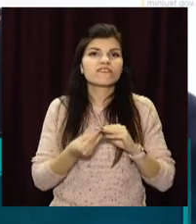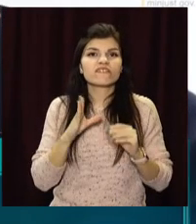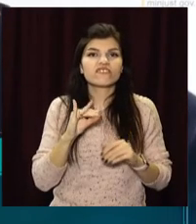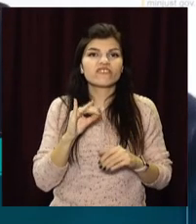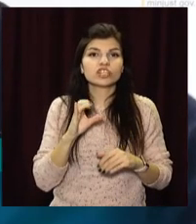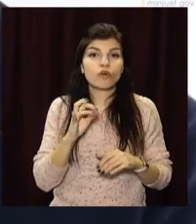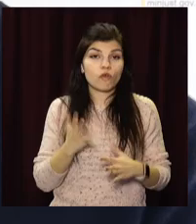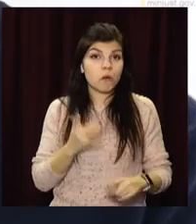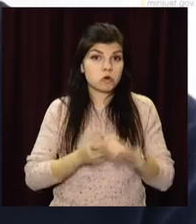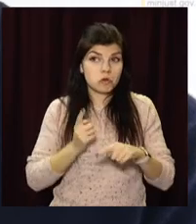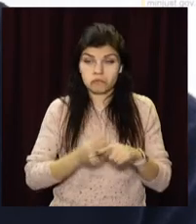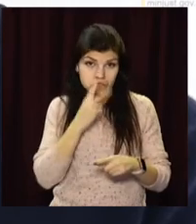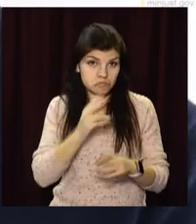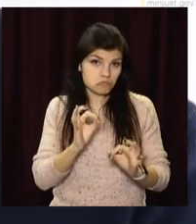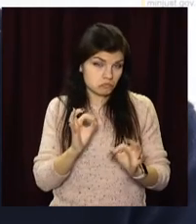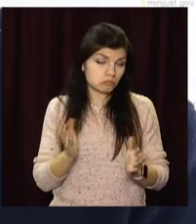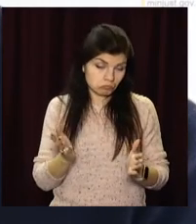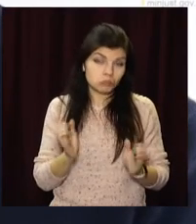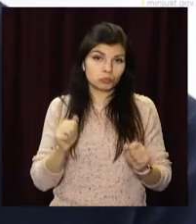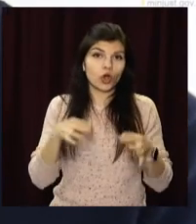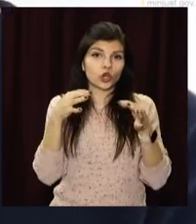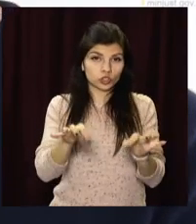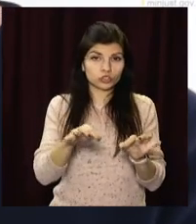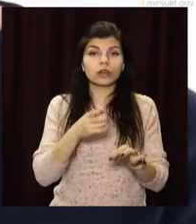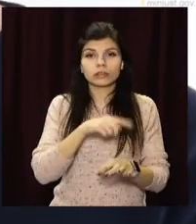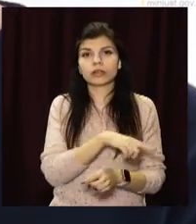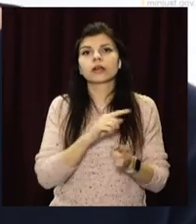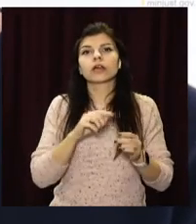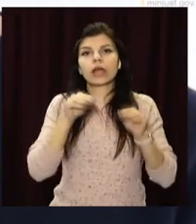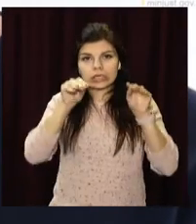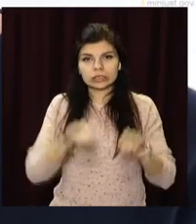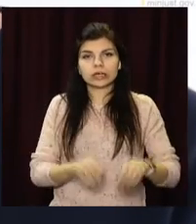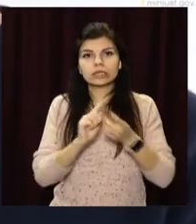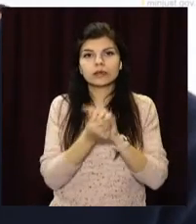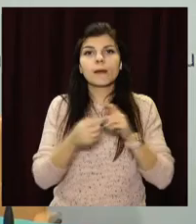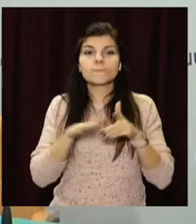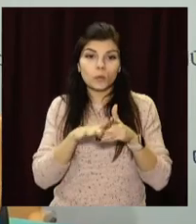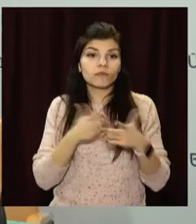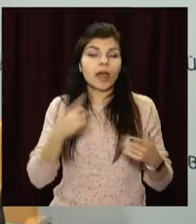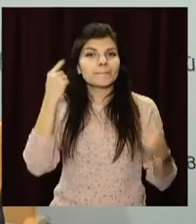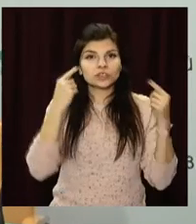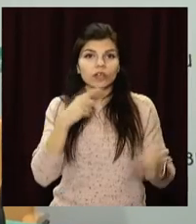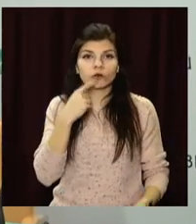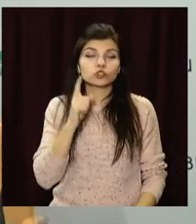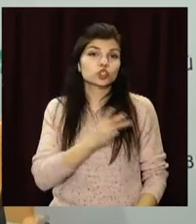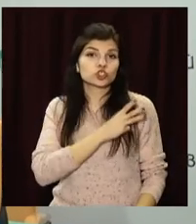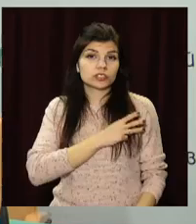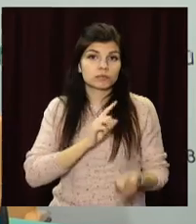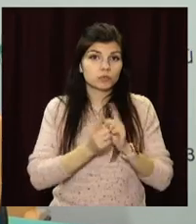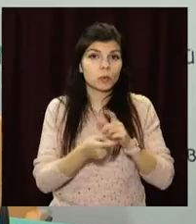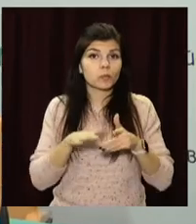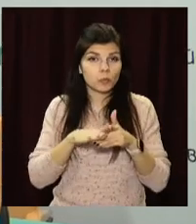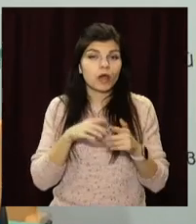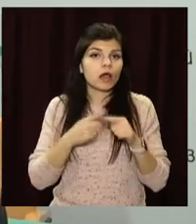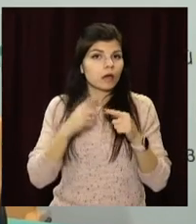цей висновок позитивний, то далі реєструється зміна відповідно по батькові. Психологи кажуть, бажання змінити